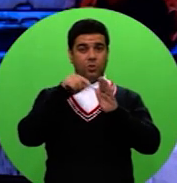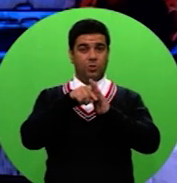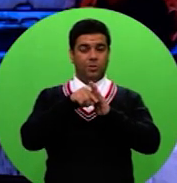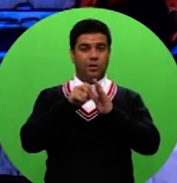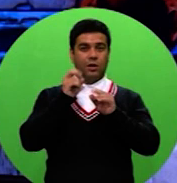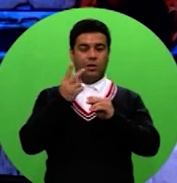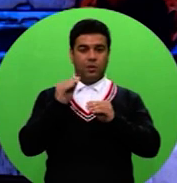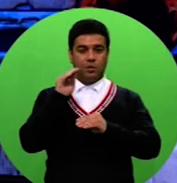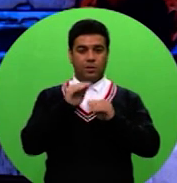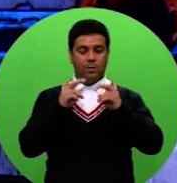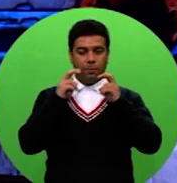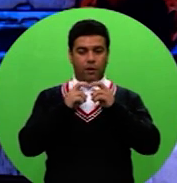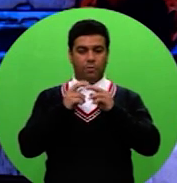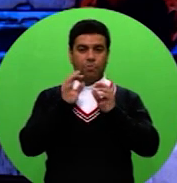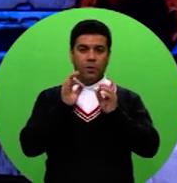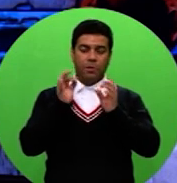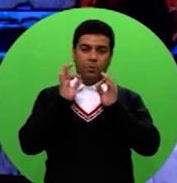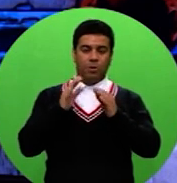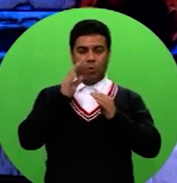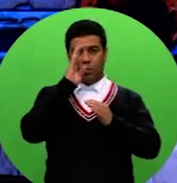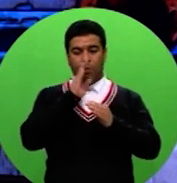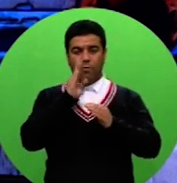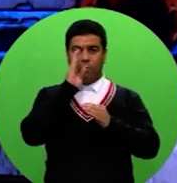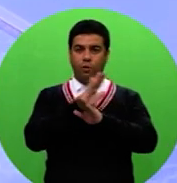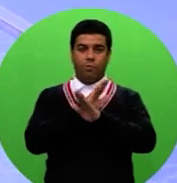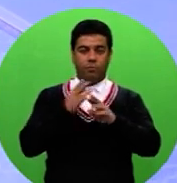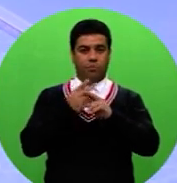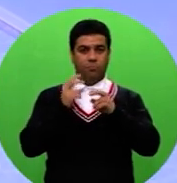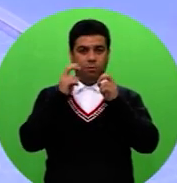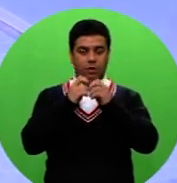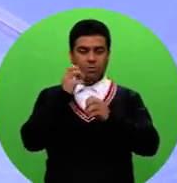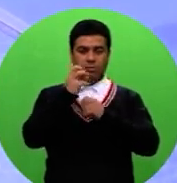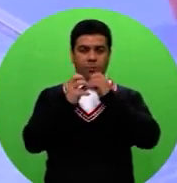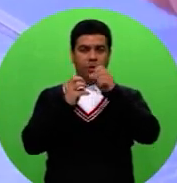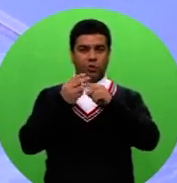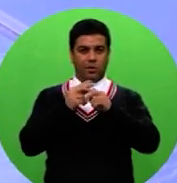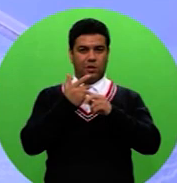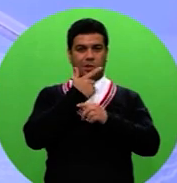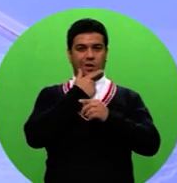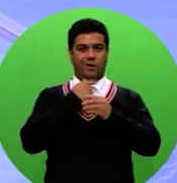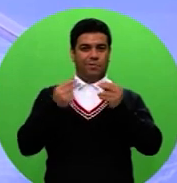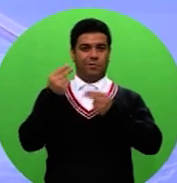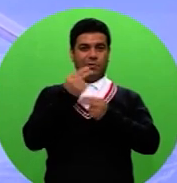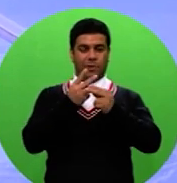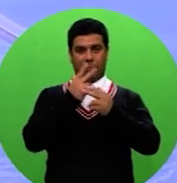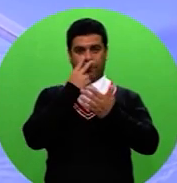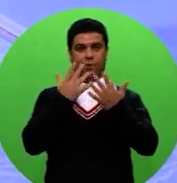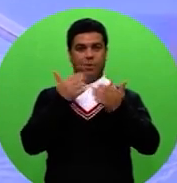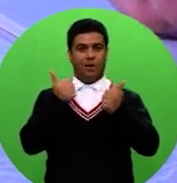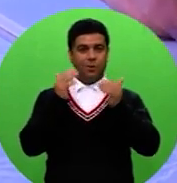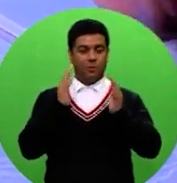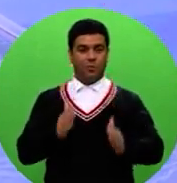Покатать, сложить и проверить, равны или не равны. Иначе ушки будут разной величины,